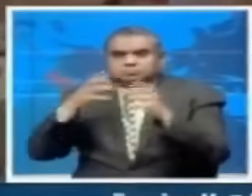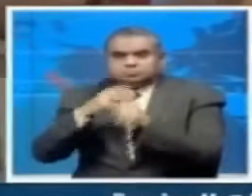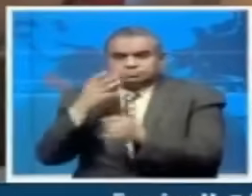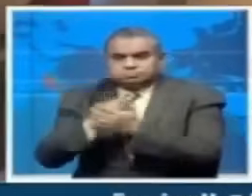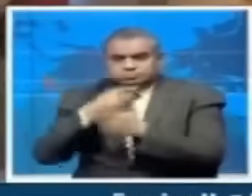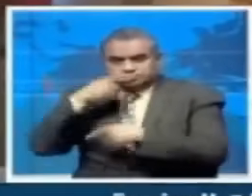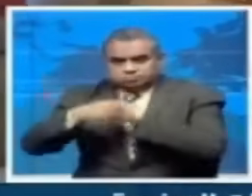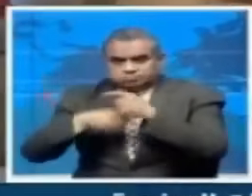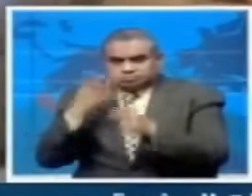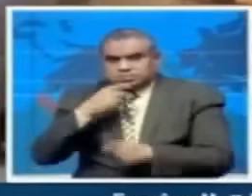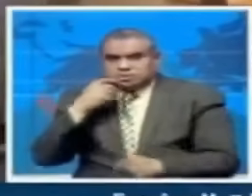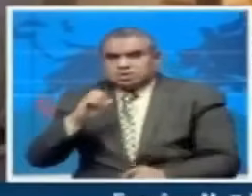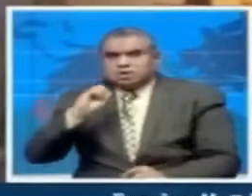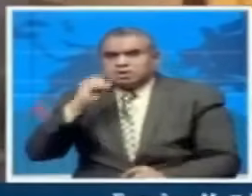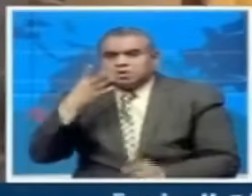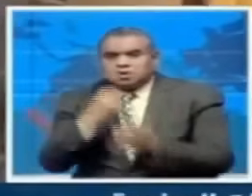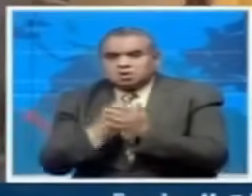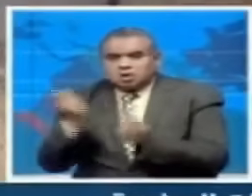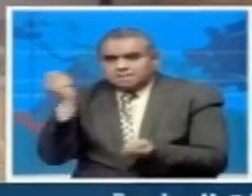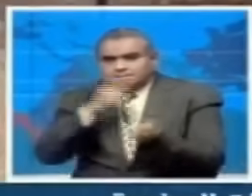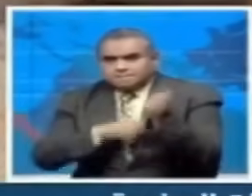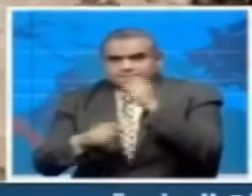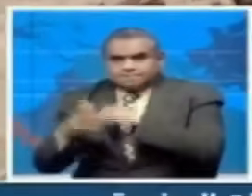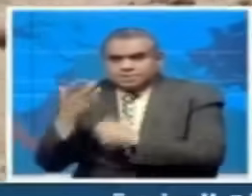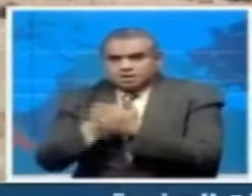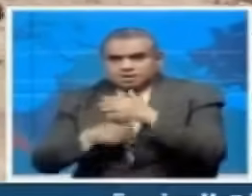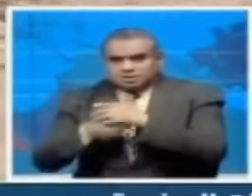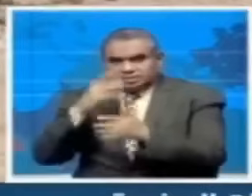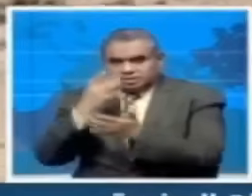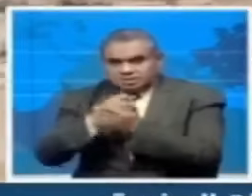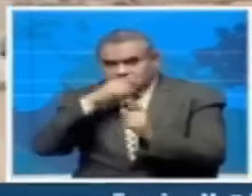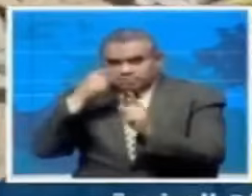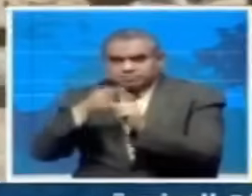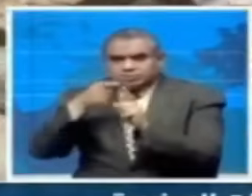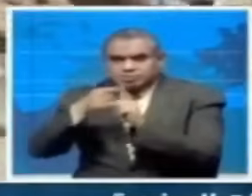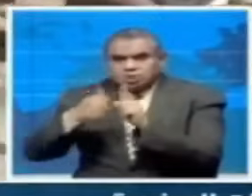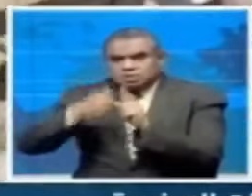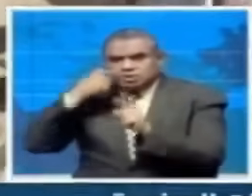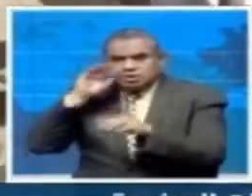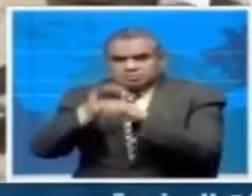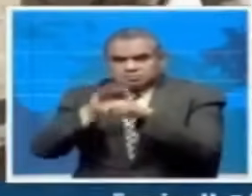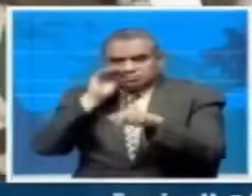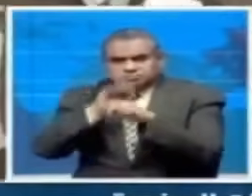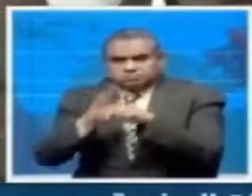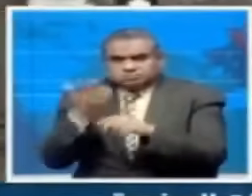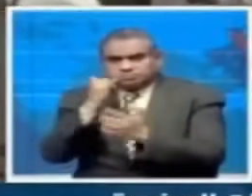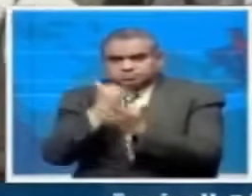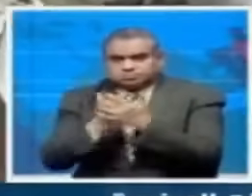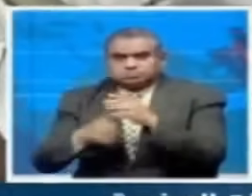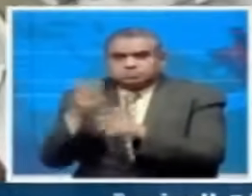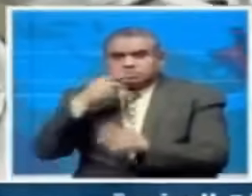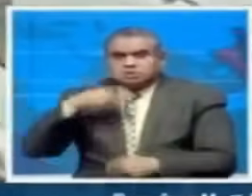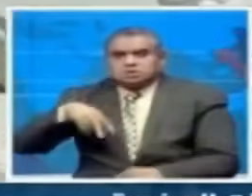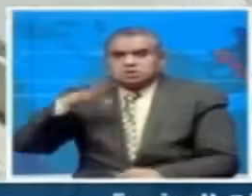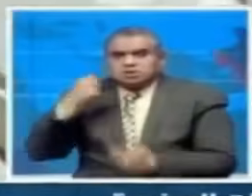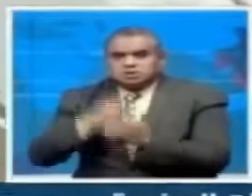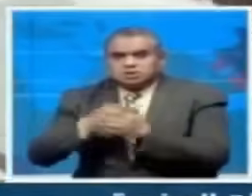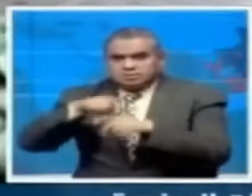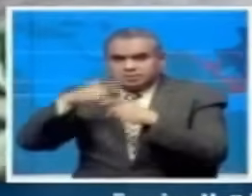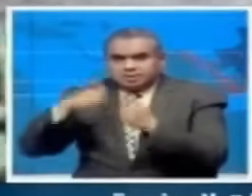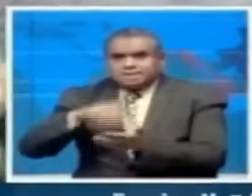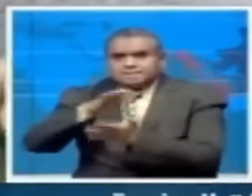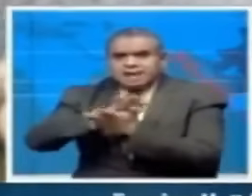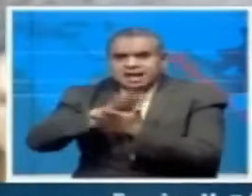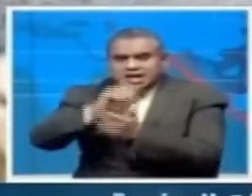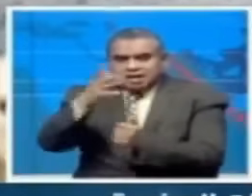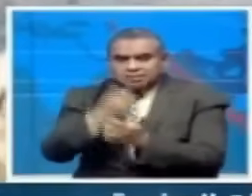وتدمير 14 مصنعا لتصنيع جوهر الحشيش المخدر وعشرة مكابس وثماني مفرمة حشيش.